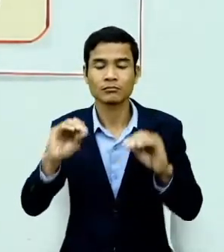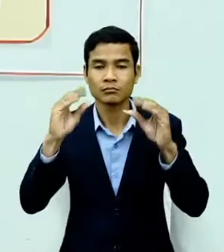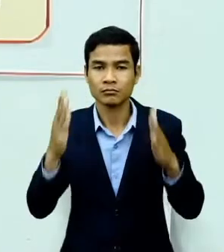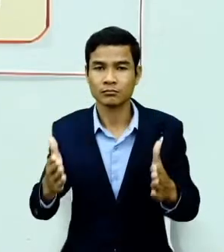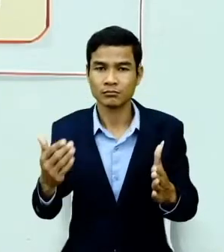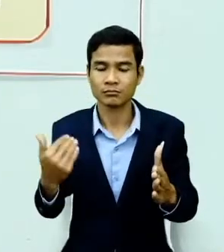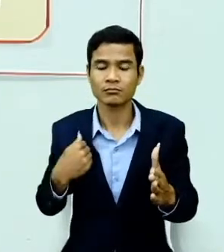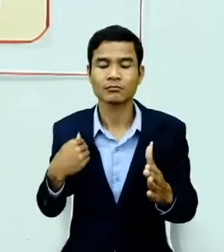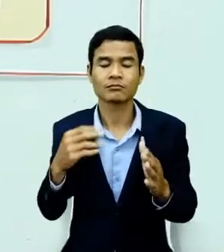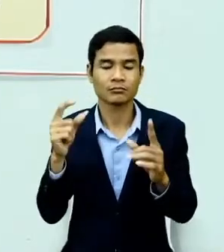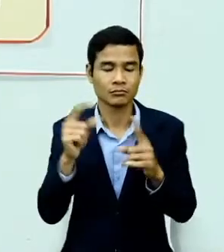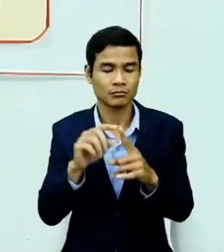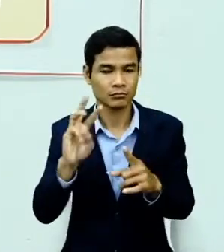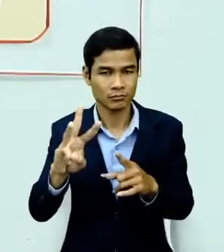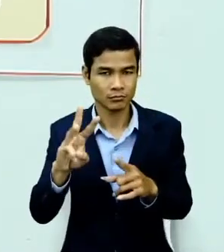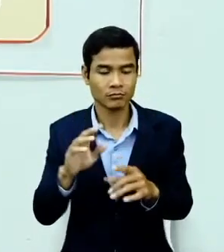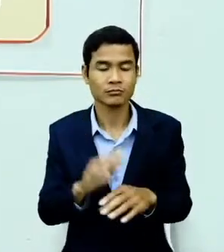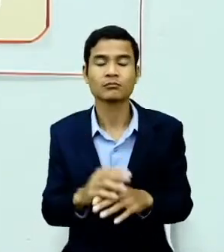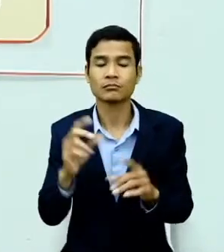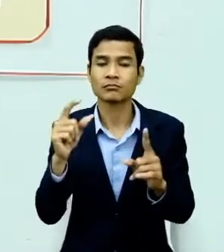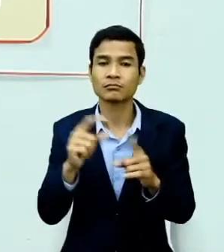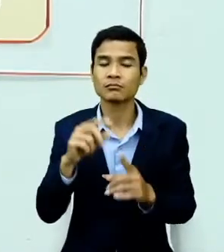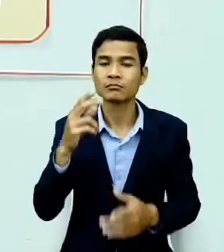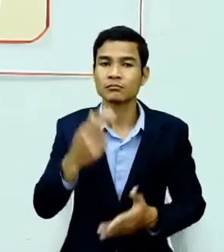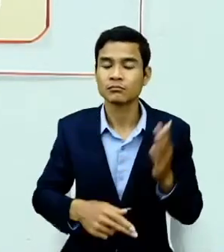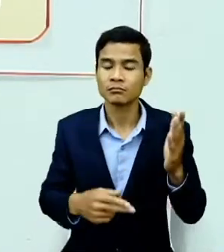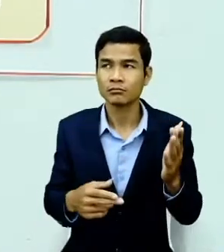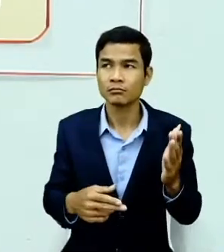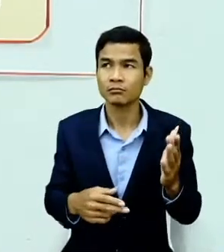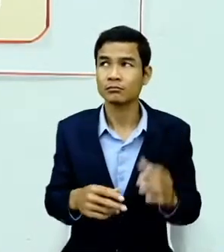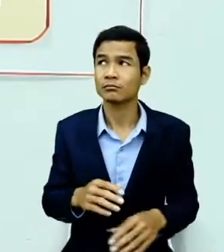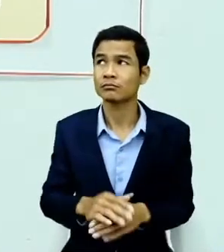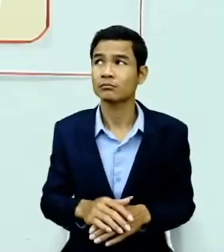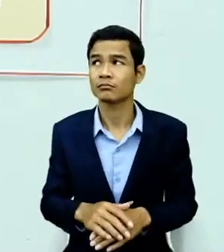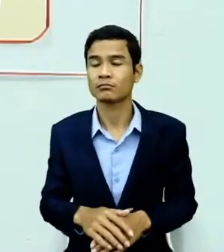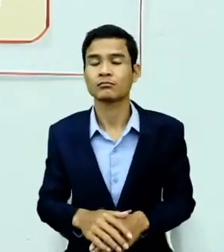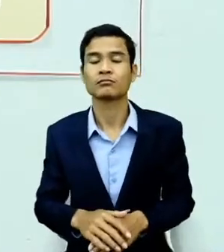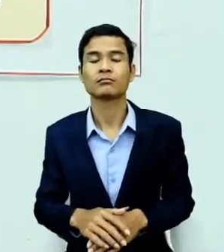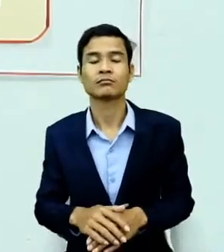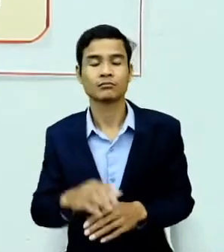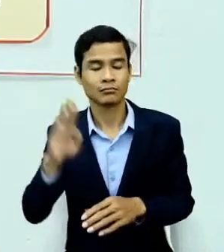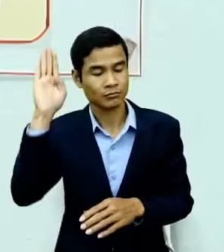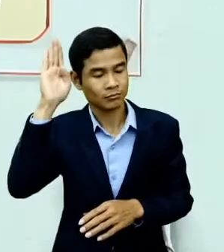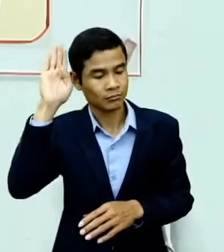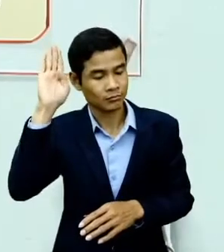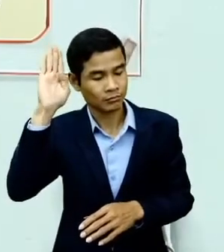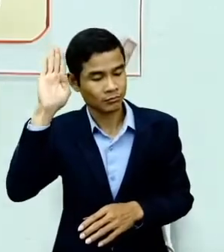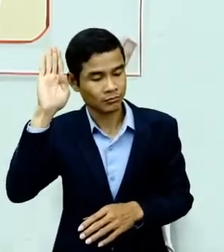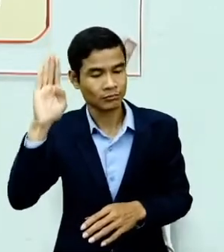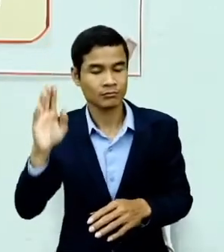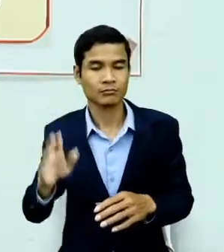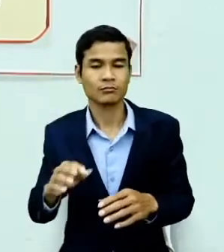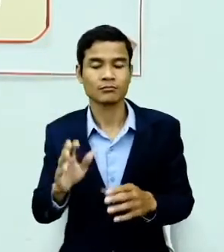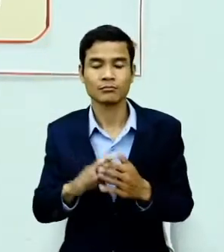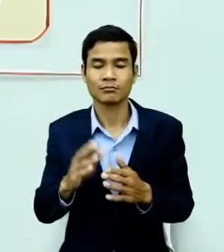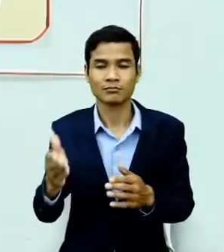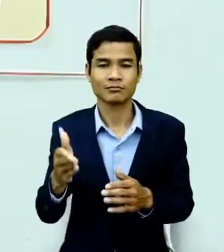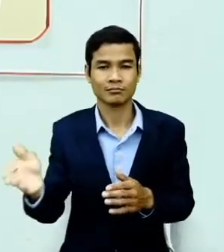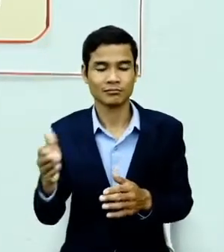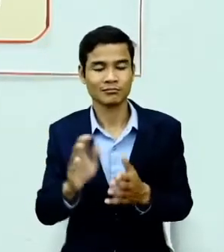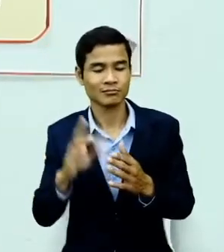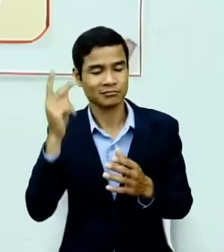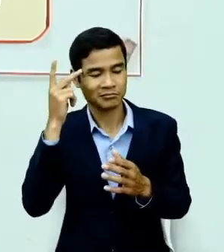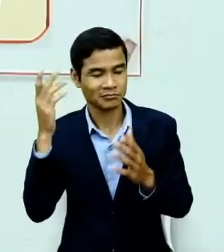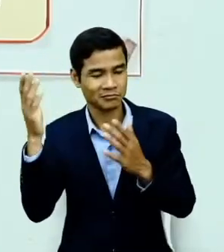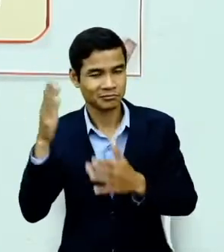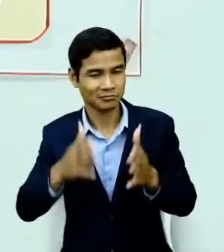ក្យចំនួន3ដែរគឺពាក្យនេះគឺពាក្យអីគេកូនចាពាក្យលាអ្នកគ្រូទុក2នេះឲ្យកូនកូនត្រៀមអានហើយ